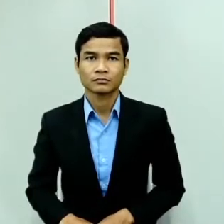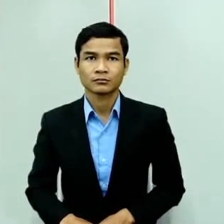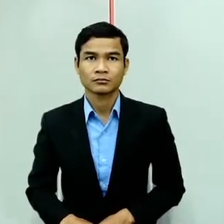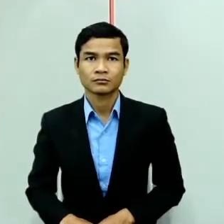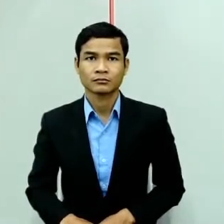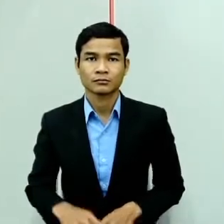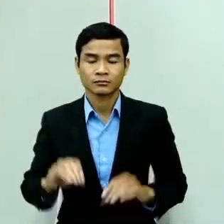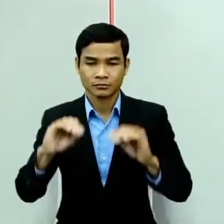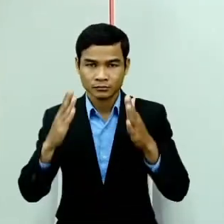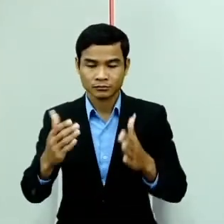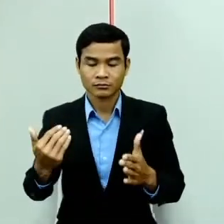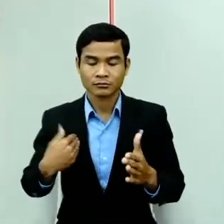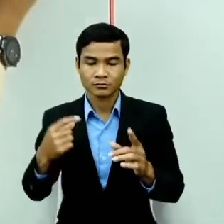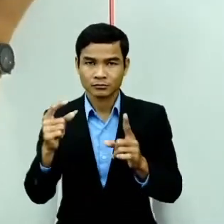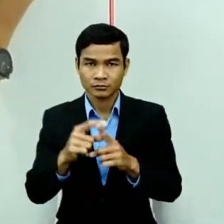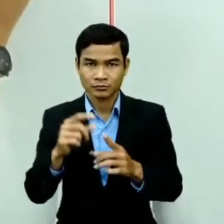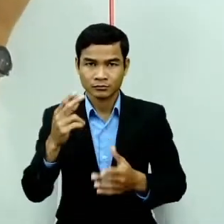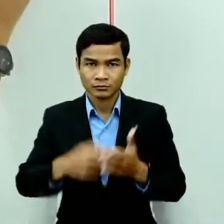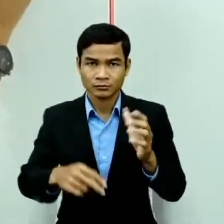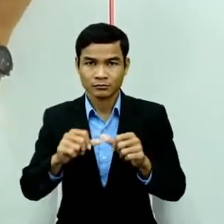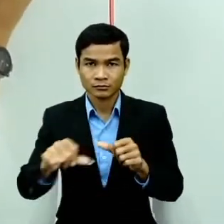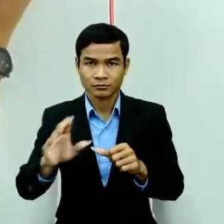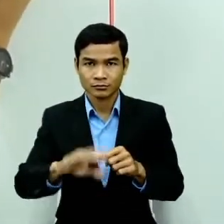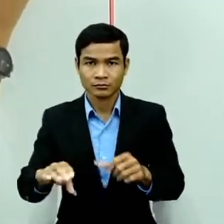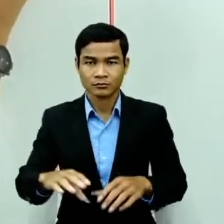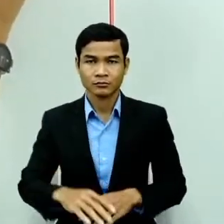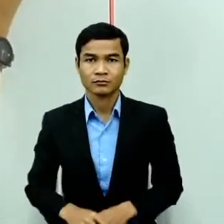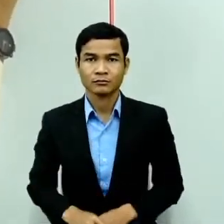ta nè kêu mình bị vậy bên tó